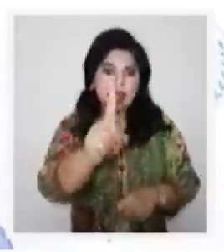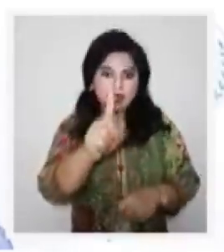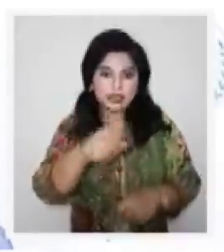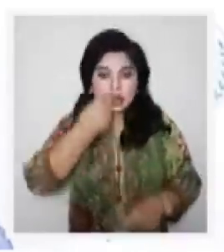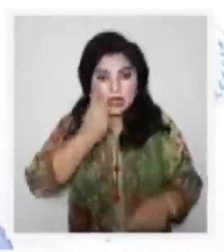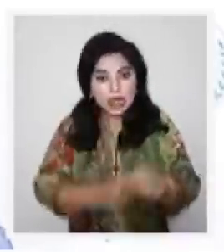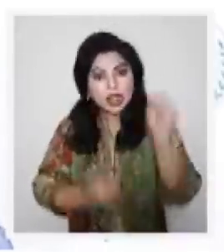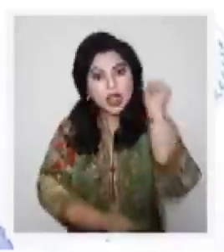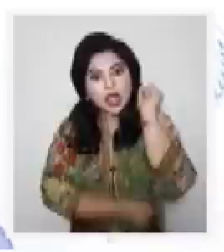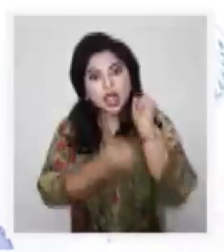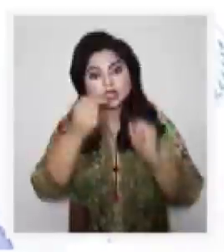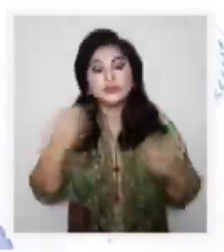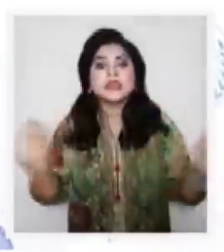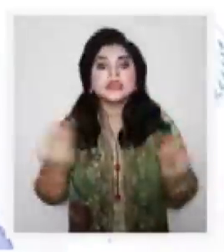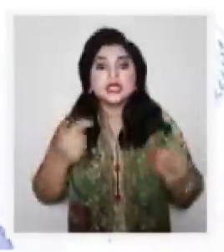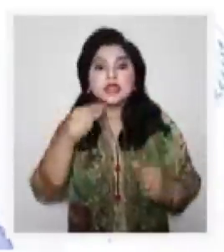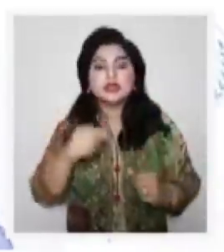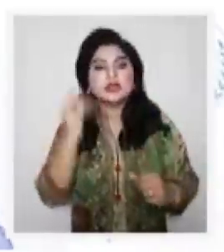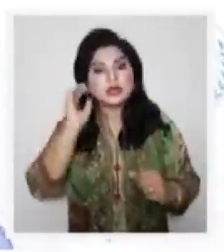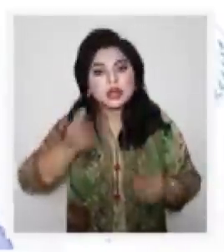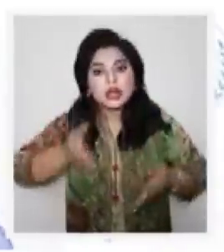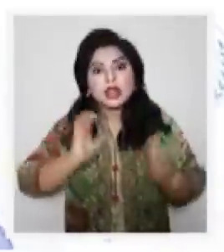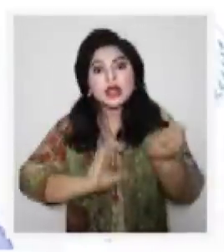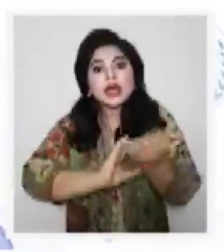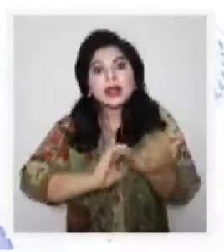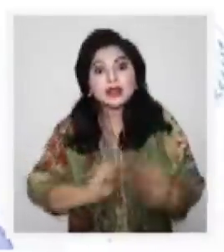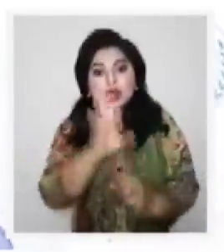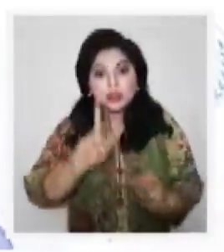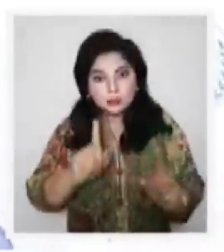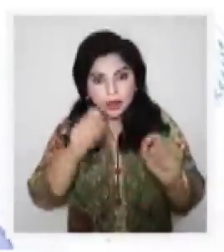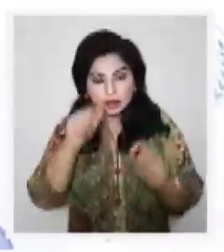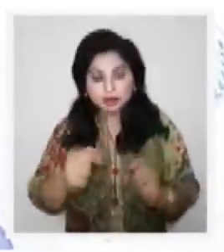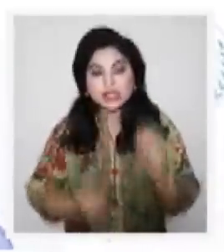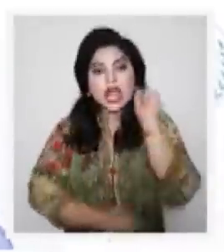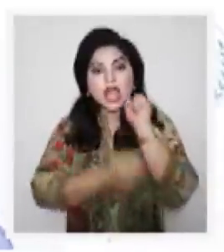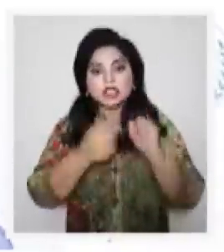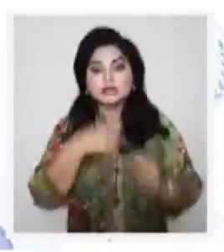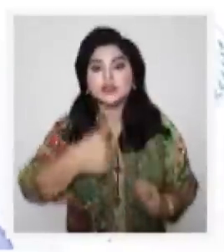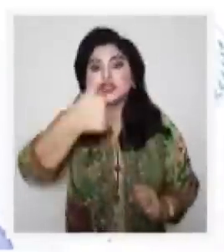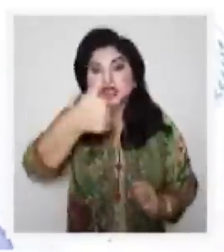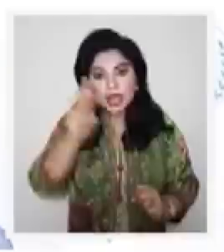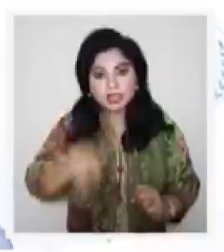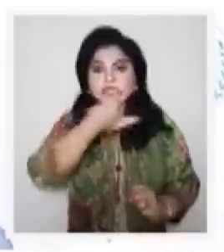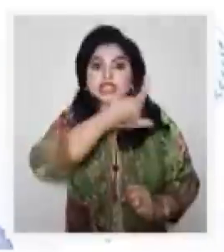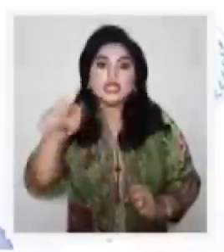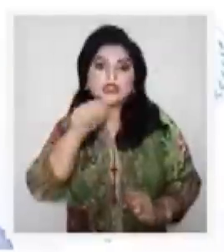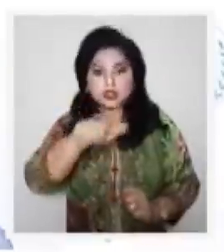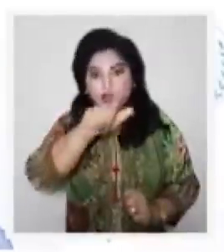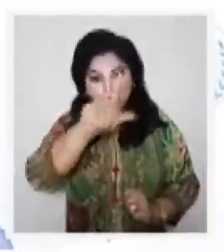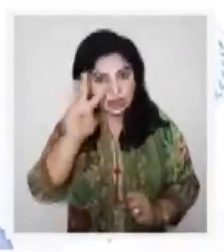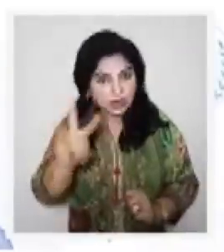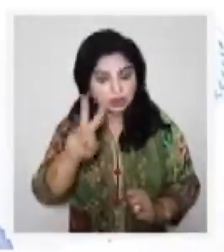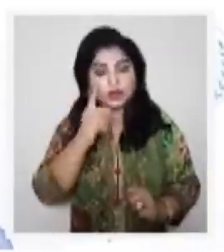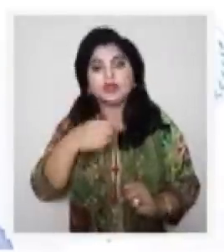আছে 16টি এবং ঢাকা জেলায় 1টি। এই ঢাকা মহানগরের সাধারণ বেড সংখ্যা, কোভিড রোগীদের জন্য